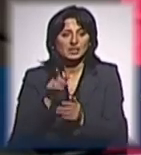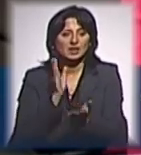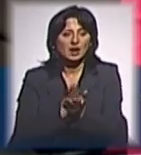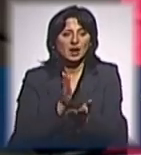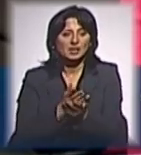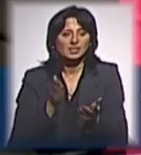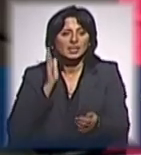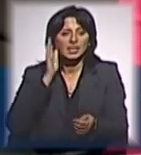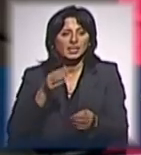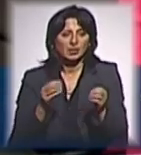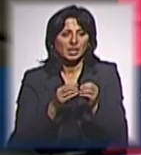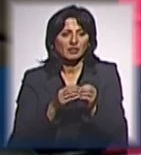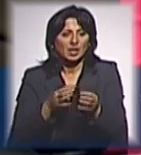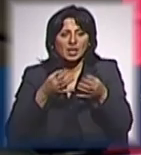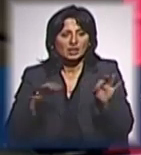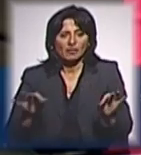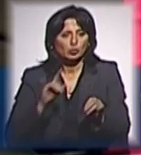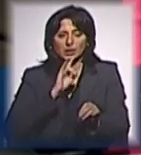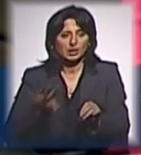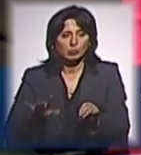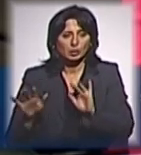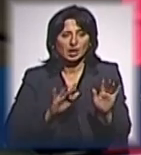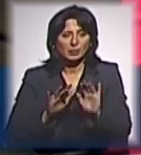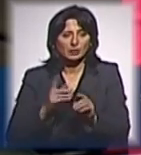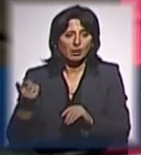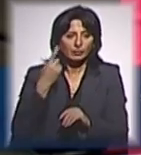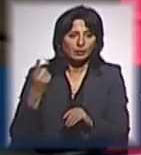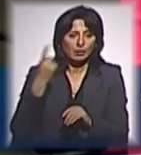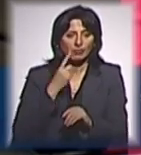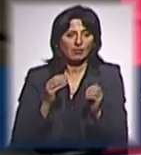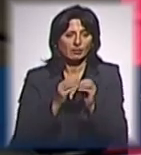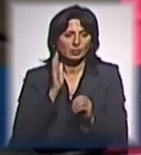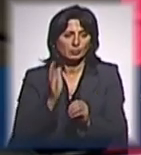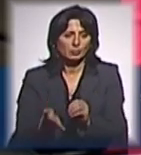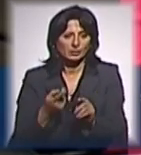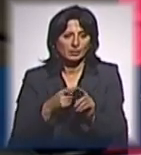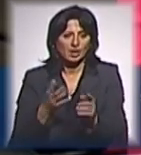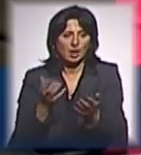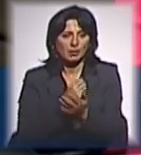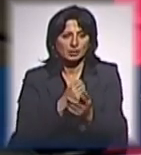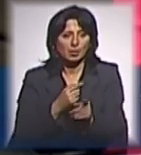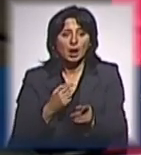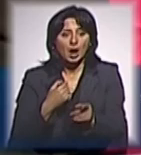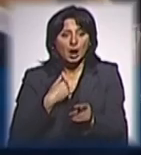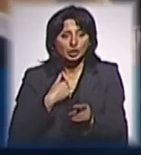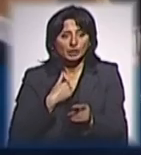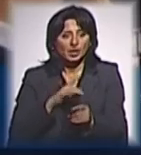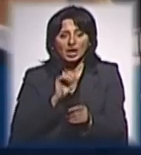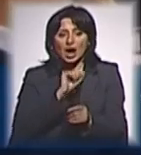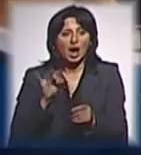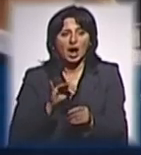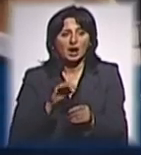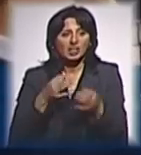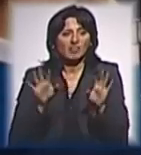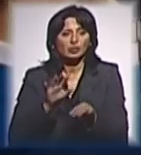არის, ის იქნება ასევე არათავისუფალი ყველა თავის ქმედებაში, თუ კი მას დარჩება გამარჯვება. და ჩვენ არათავისუფალი პრეზიდენტი